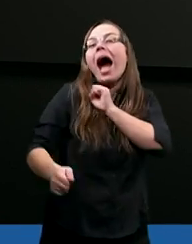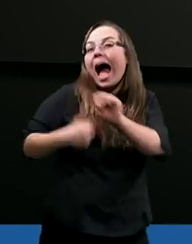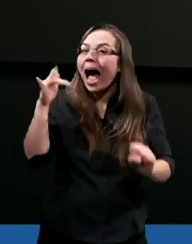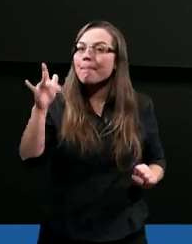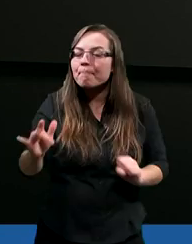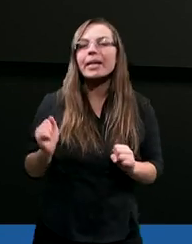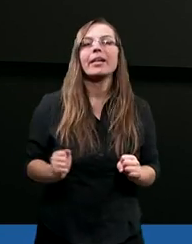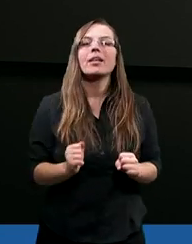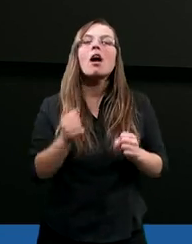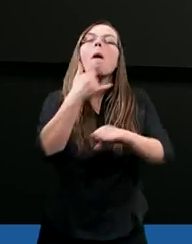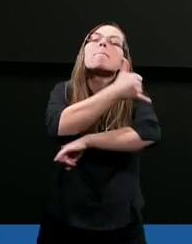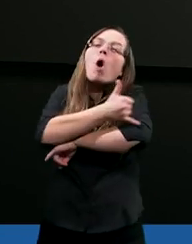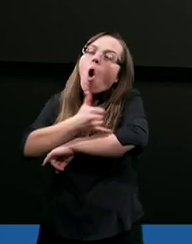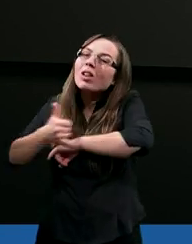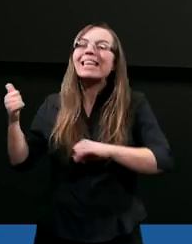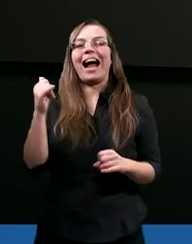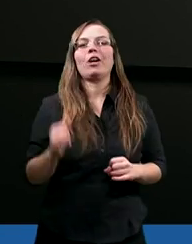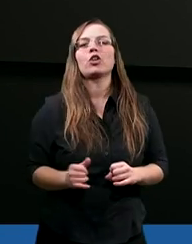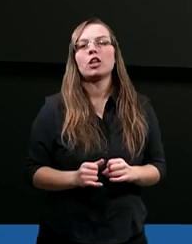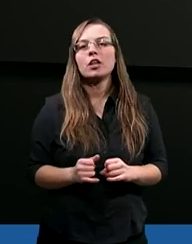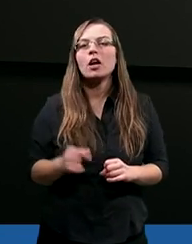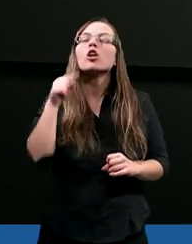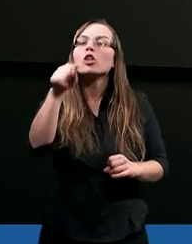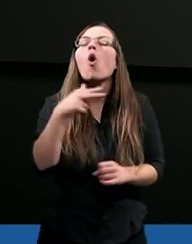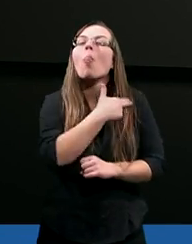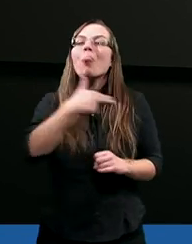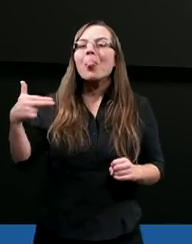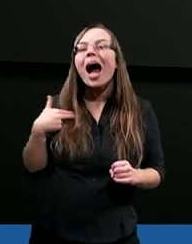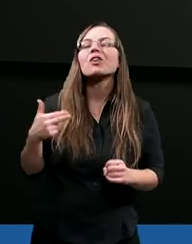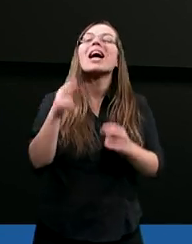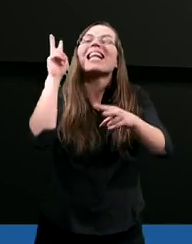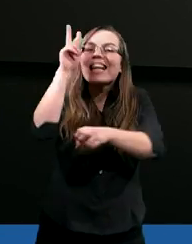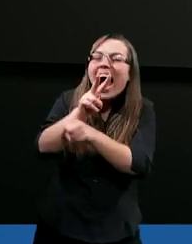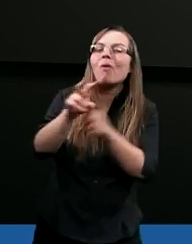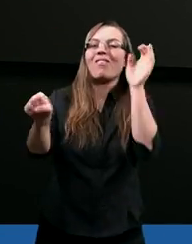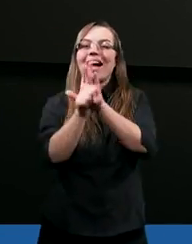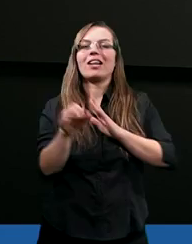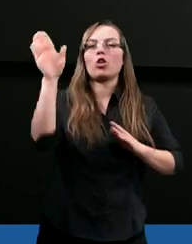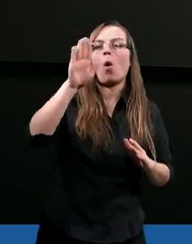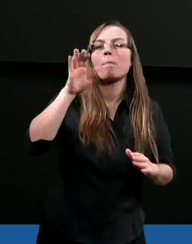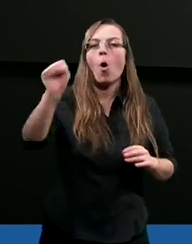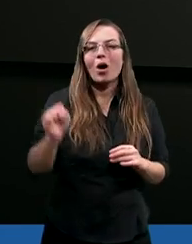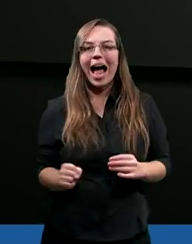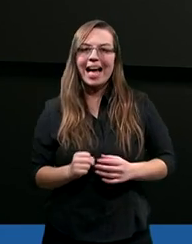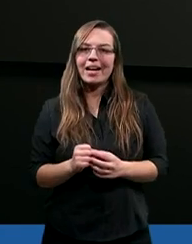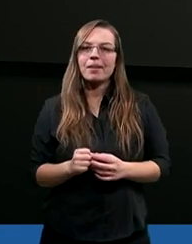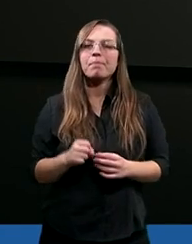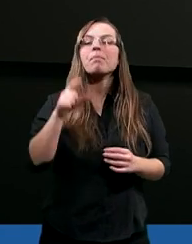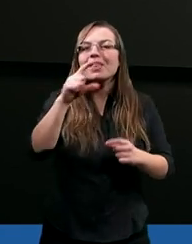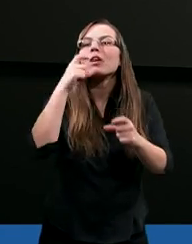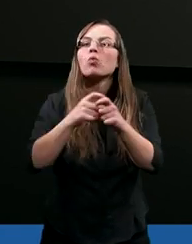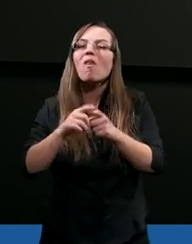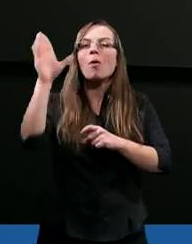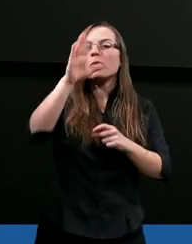podkreślić nasze zaufanie do Boga. Słowo